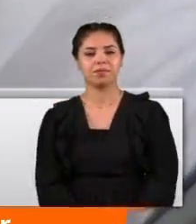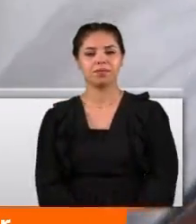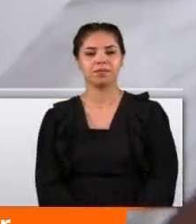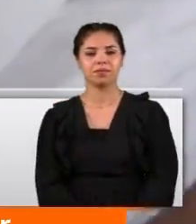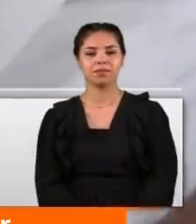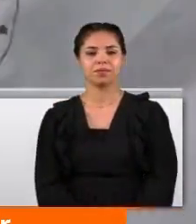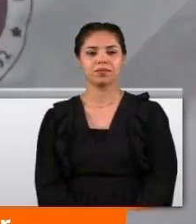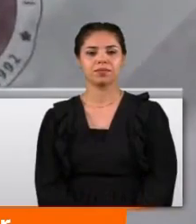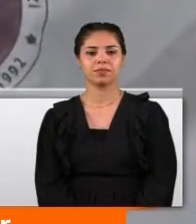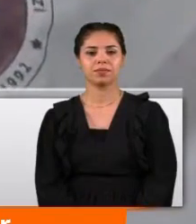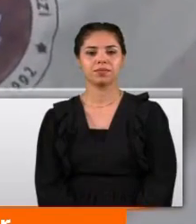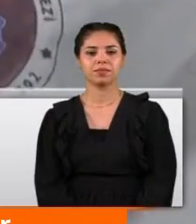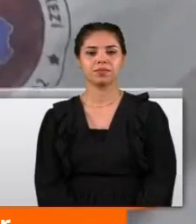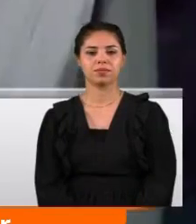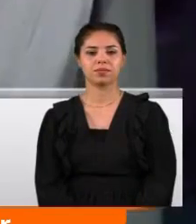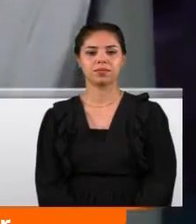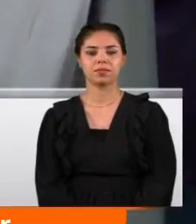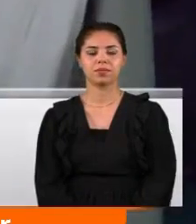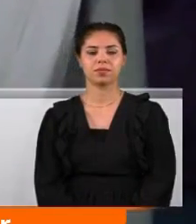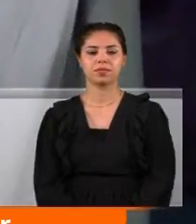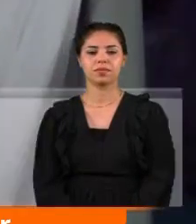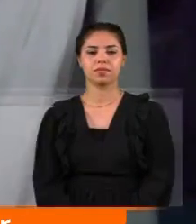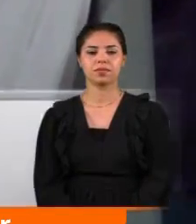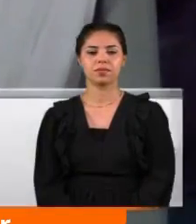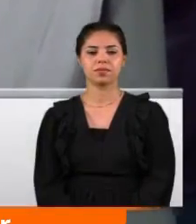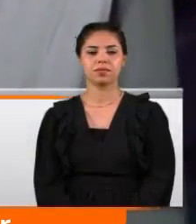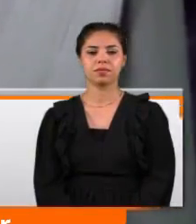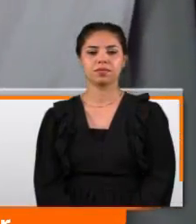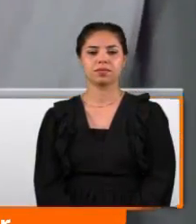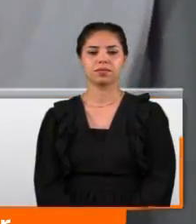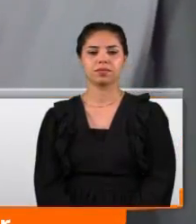benim. İyisin, iyisin. Sen bizim kahramanımızsın. Onlara bir can borcum var.